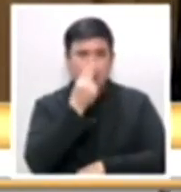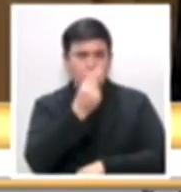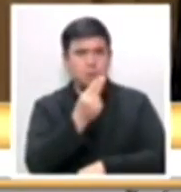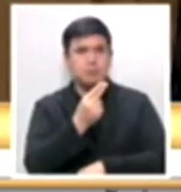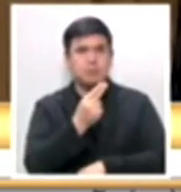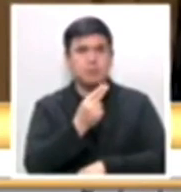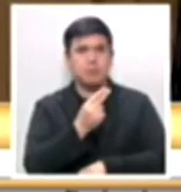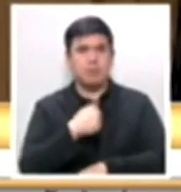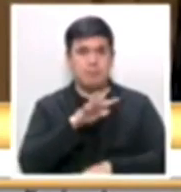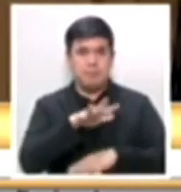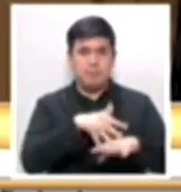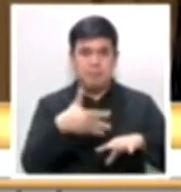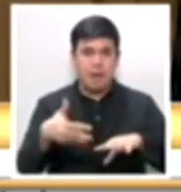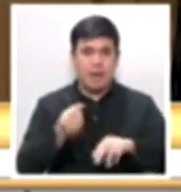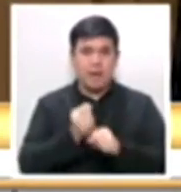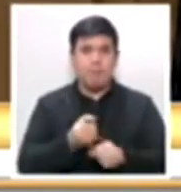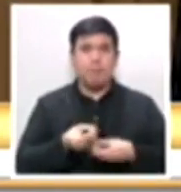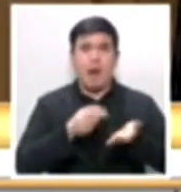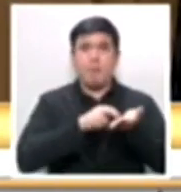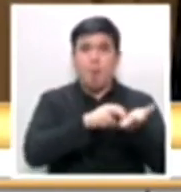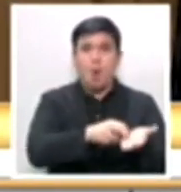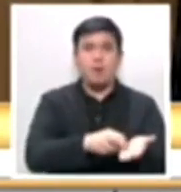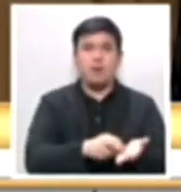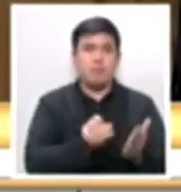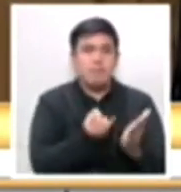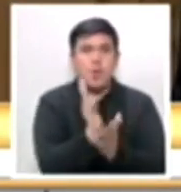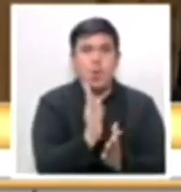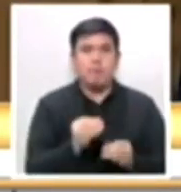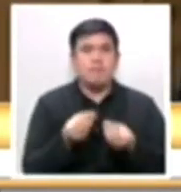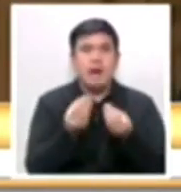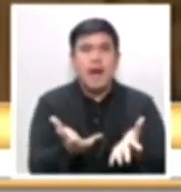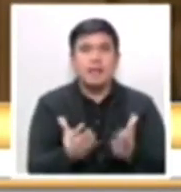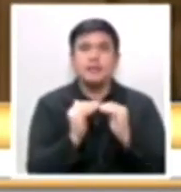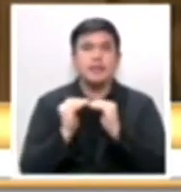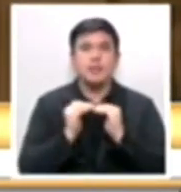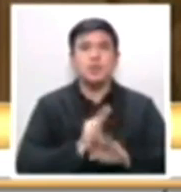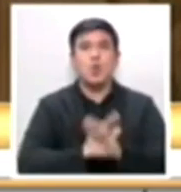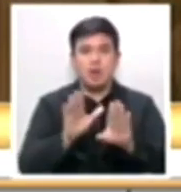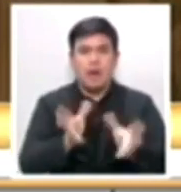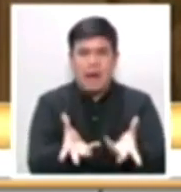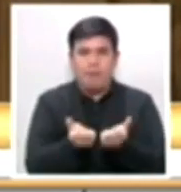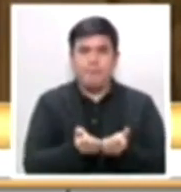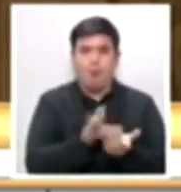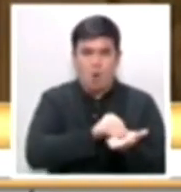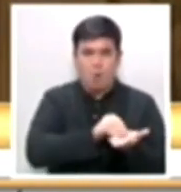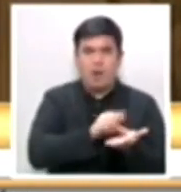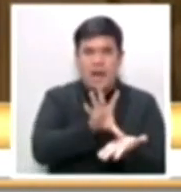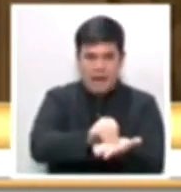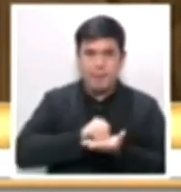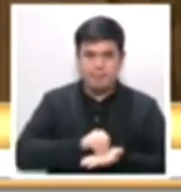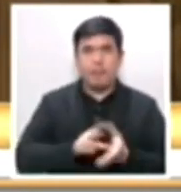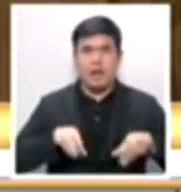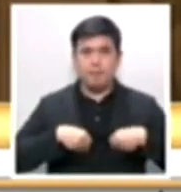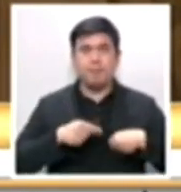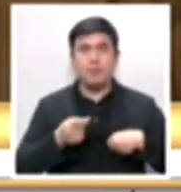จะไม่ไปออกผังไปรับรองสิ่งที่เกิดขึ้นโดยไม่ถูกอยู่แล้วนะครับอันนี้ผมขอรับตรงนี้ไปก่อนนะครับ